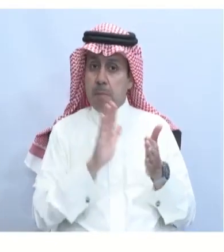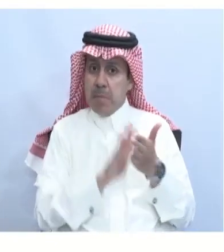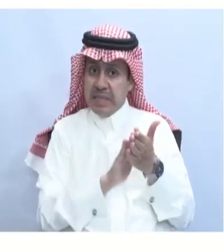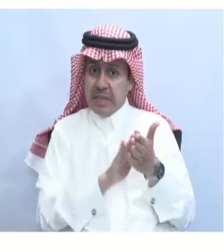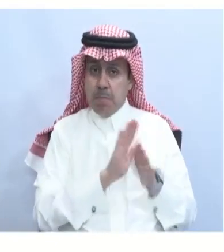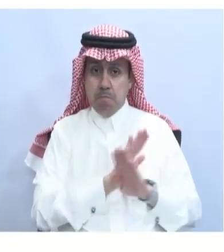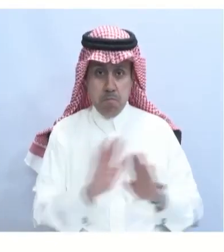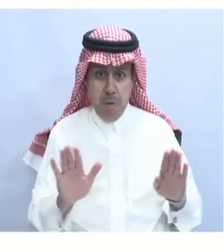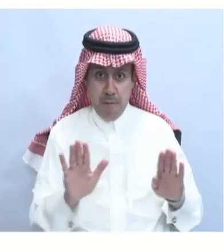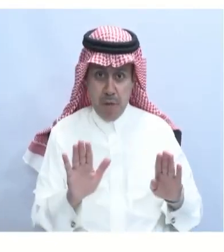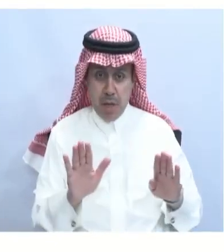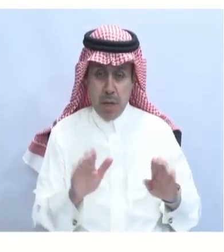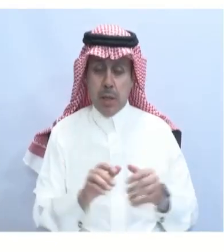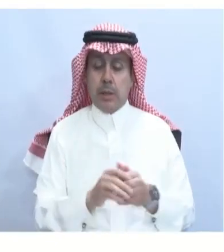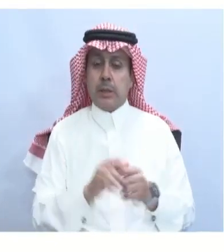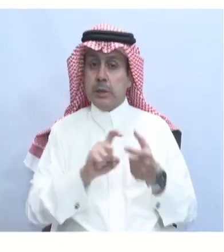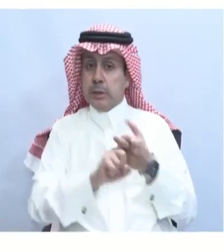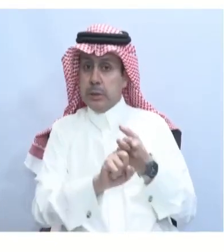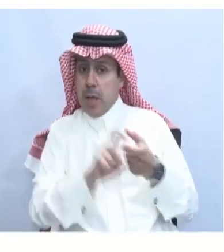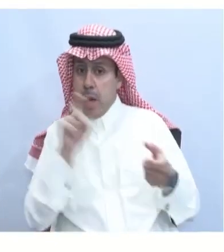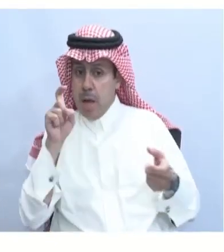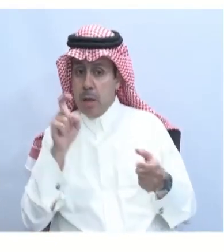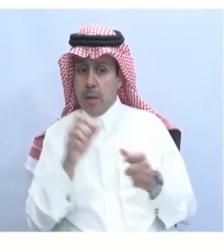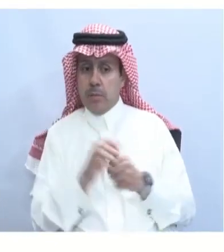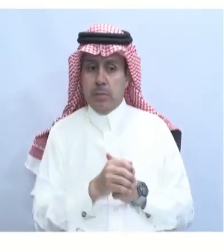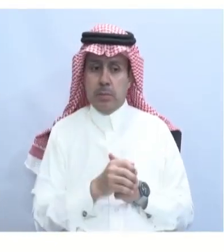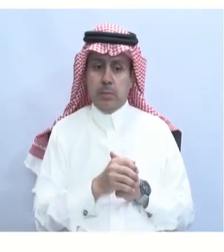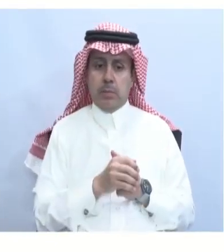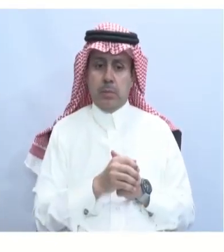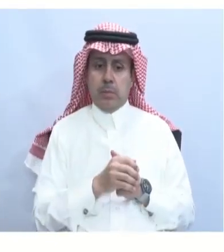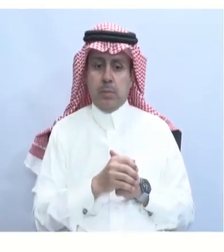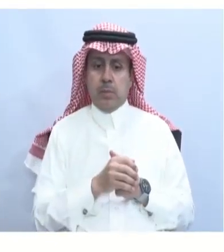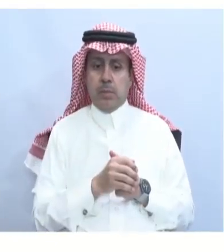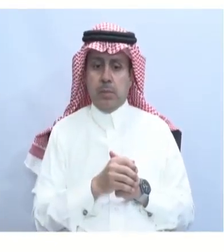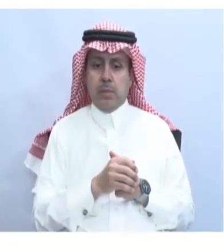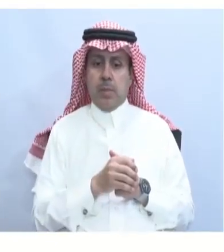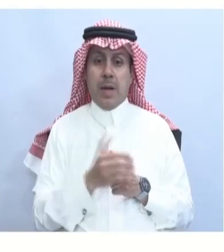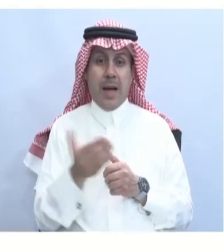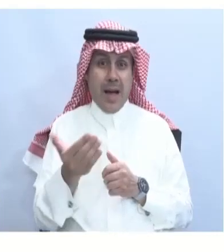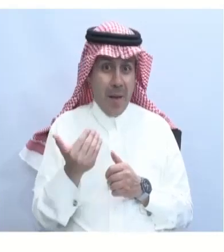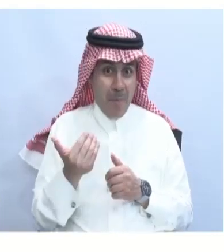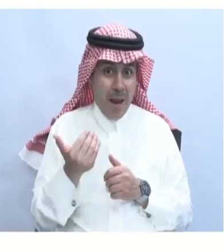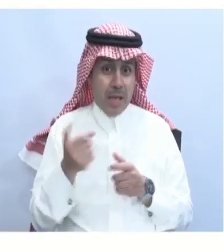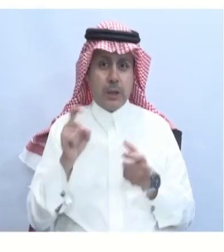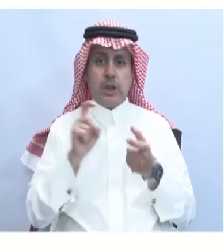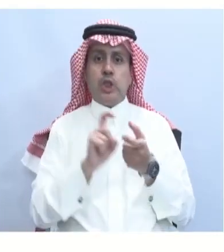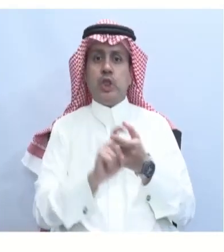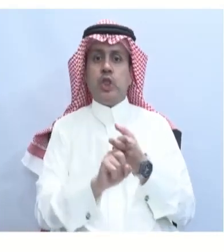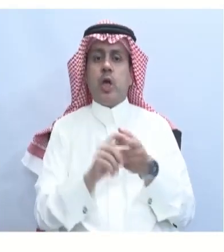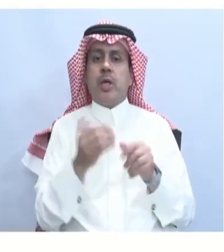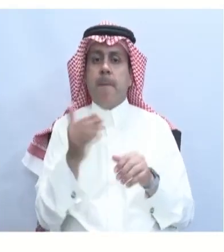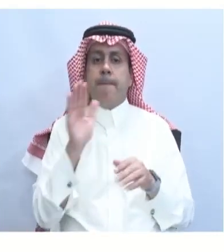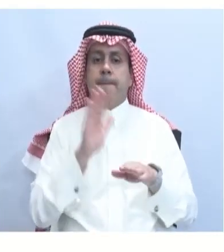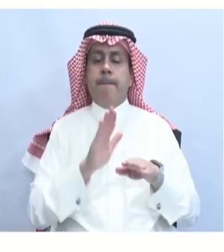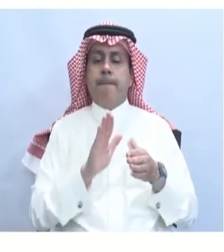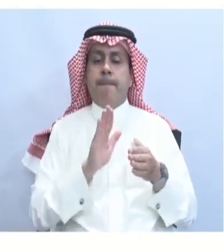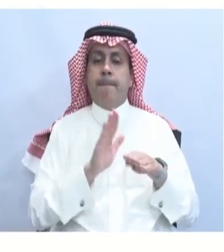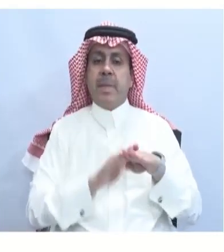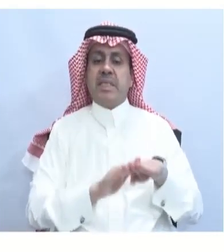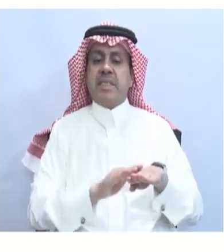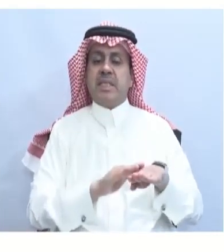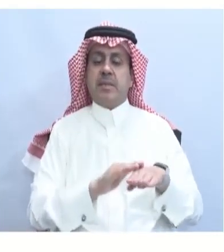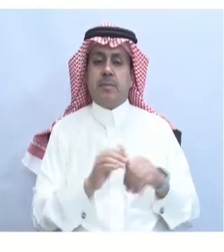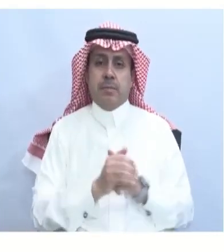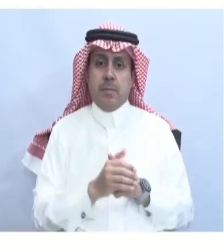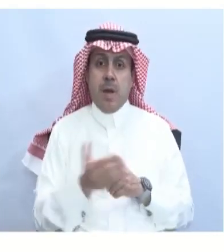وسرحوهن سراحا جميلا هنا قوله من قبل ان تمسوهن اي من قبل ان